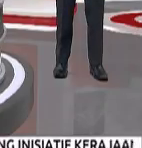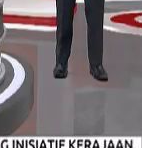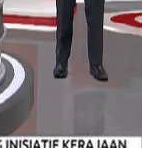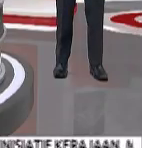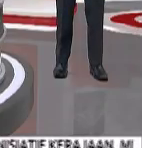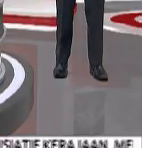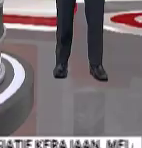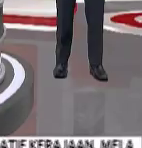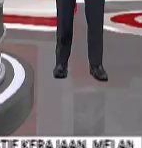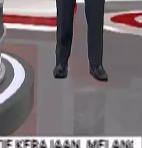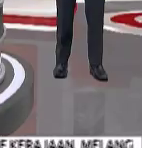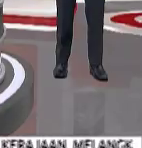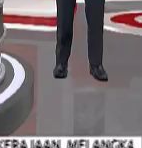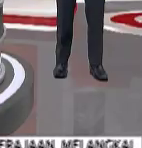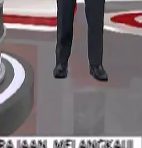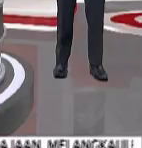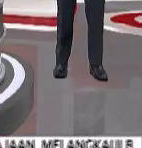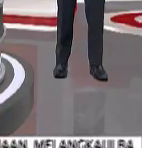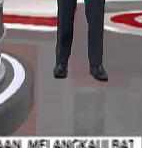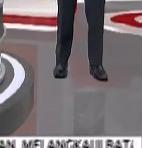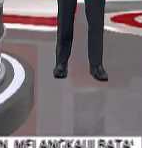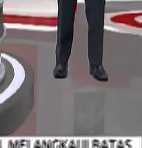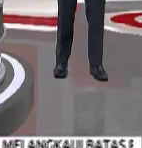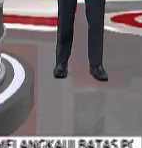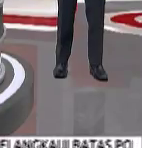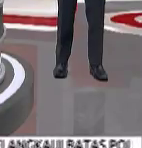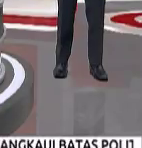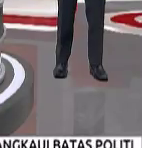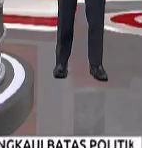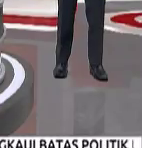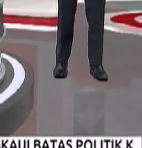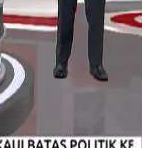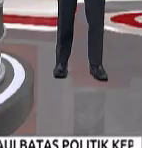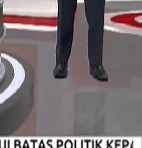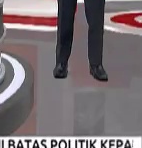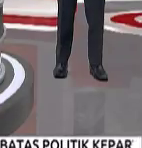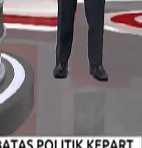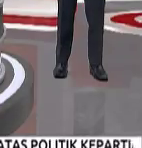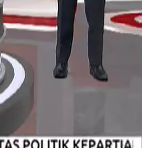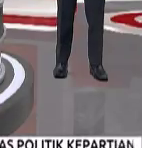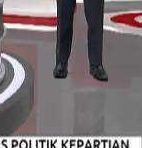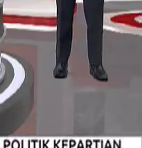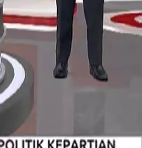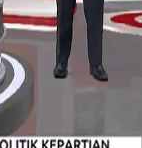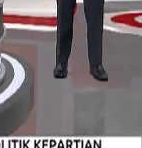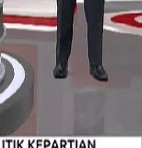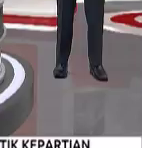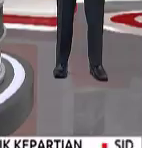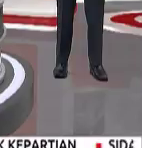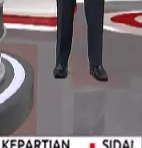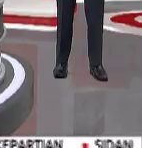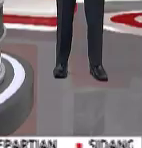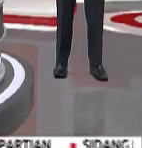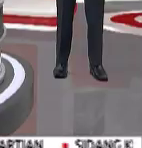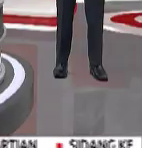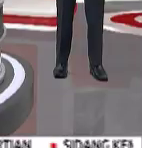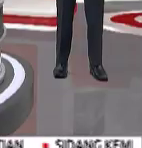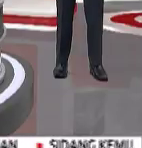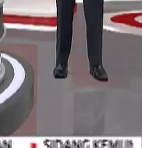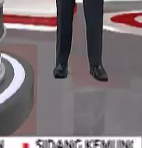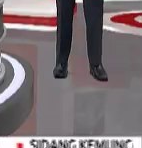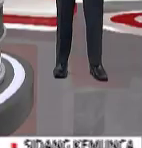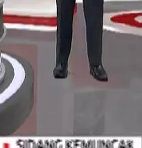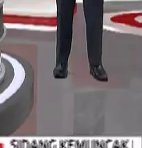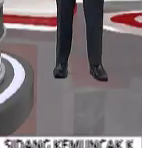Baik, untuk perkembangan sukan kita akan bersama dengan Fazli Ibrahim. Apa yang menjadi tumpuan untuk malam ni? Okey, Faris dan juga Fatu, sekali lagi boleh berehat seketika. Dan pastinya tua